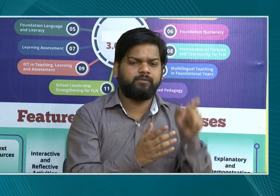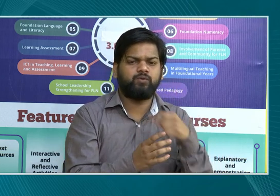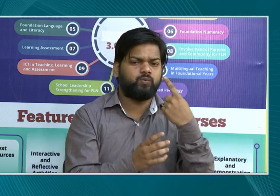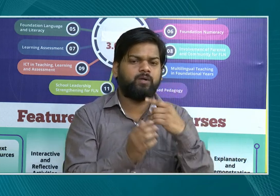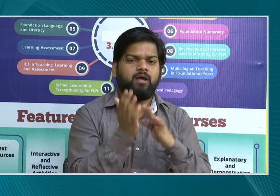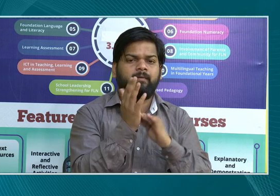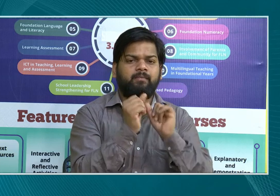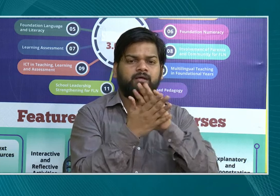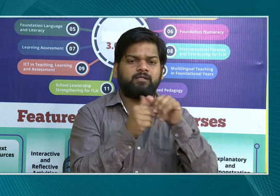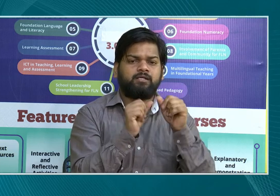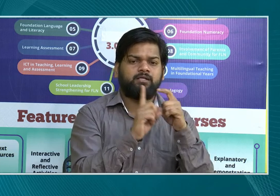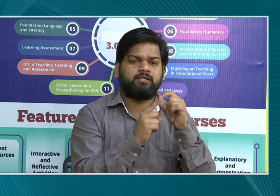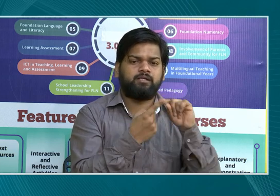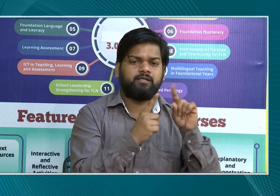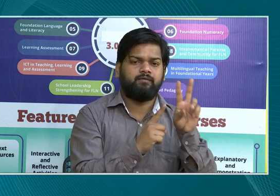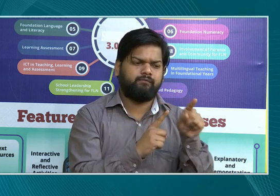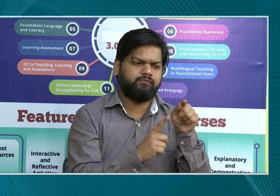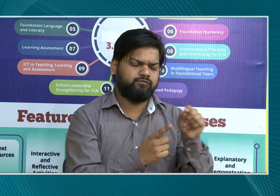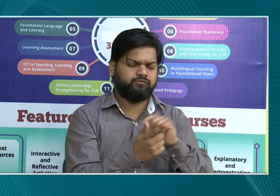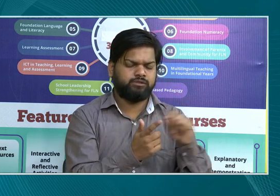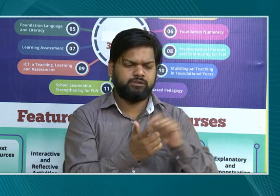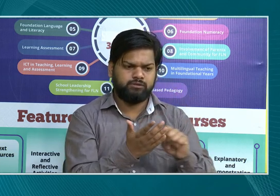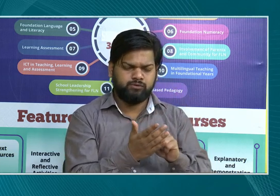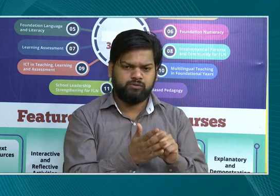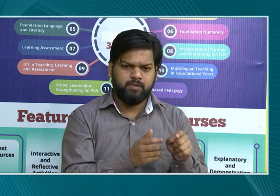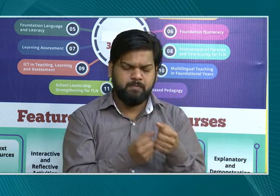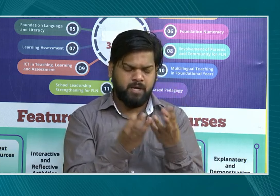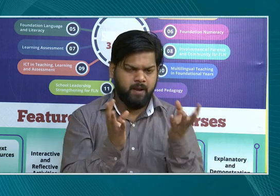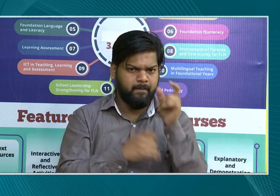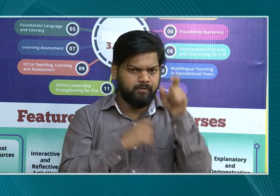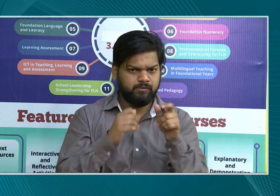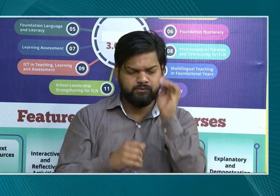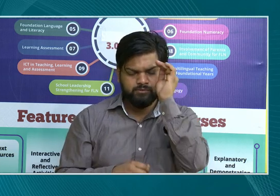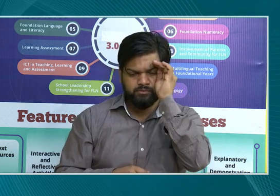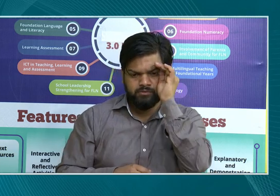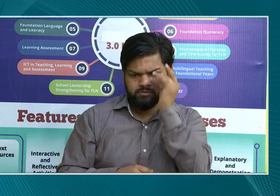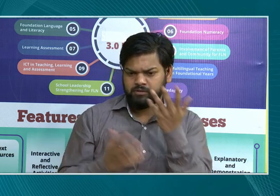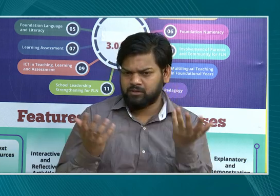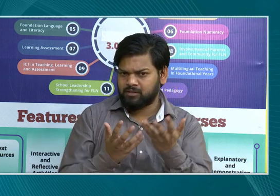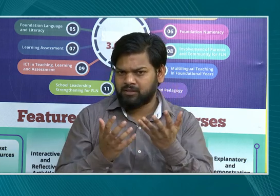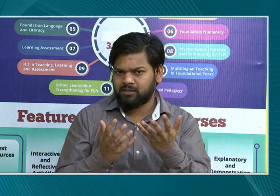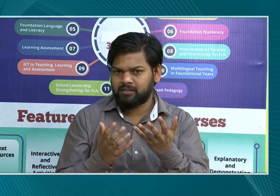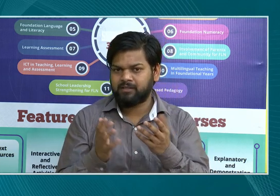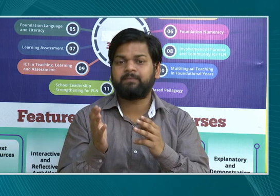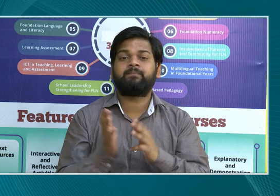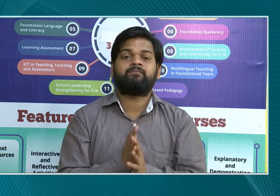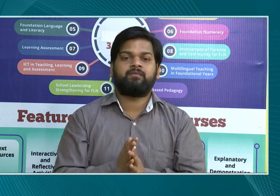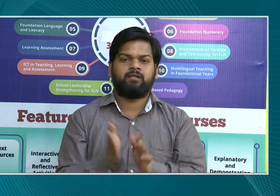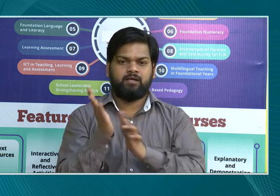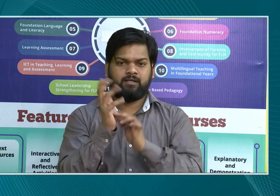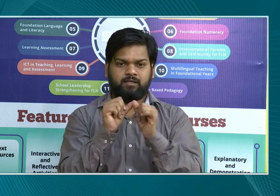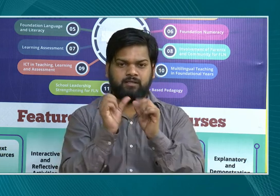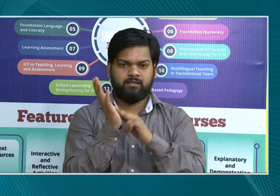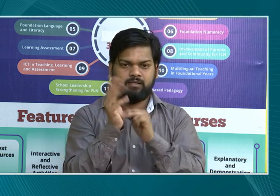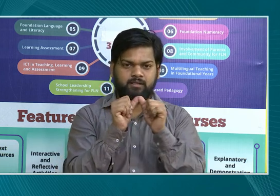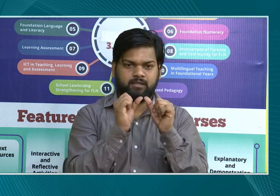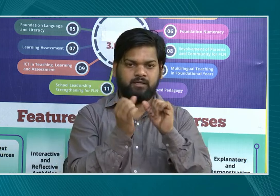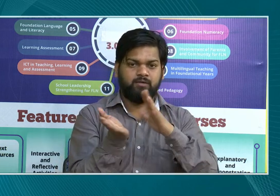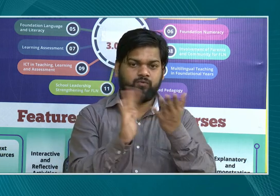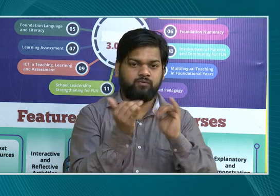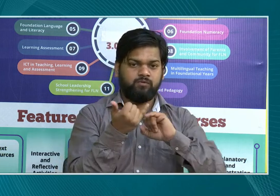की कल कानपुर में कानपुर के केले में नाना साहब की बेटी मैं को भस्म कर दिया गया और